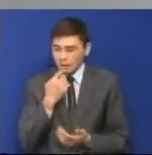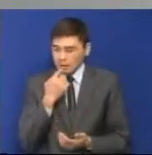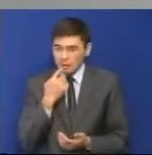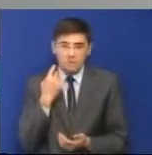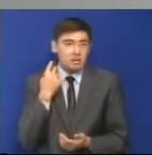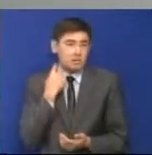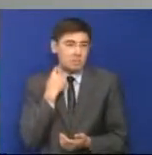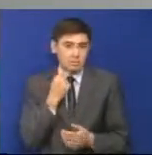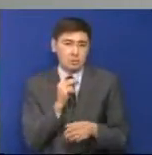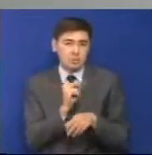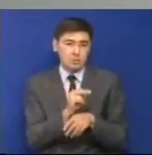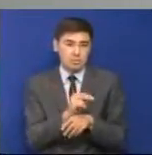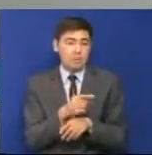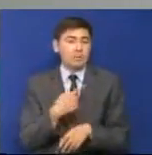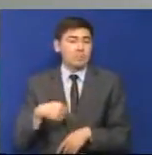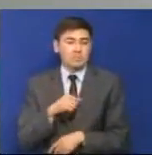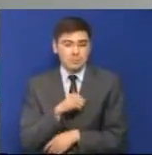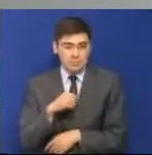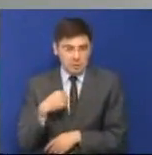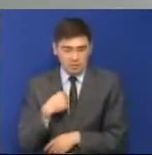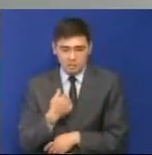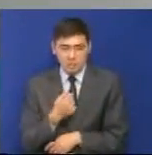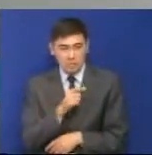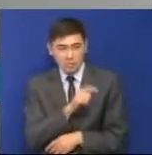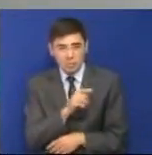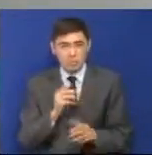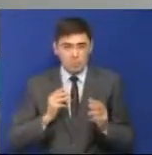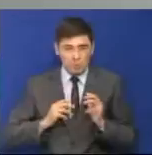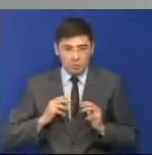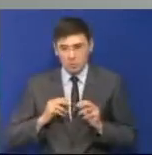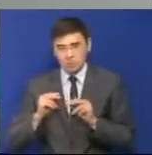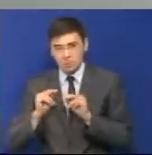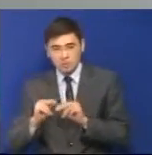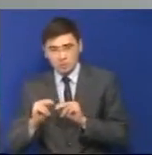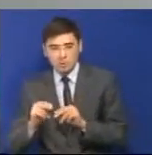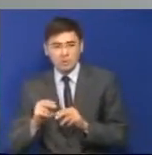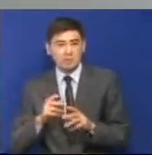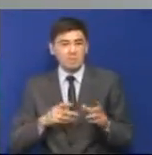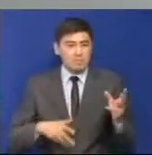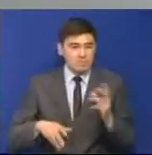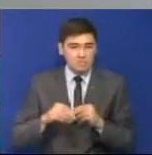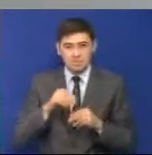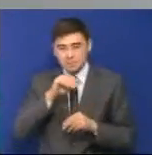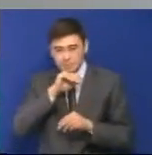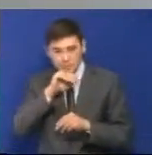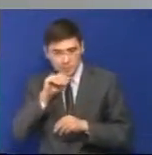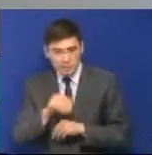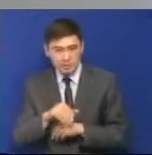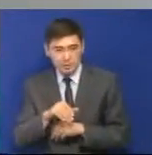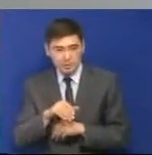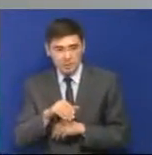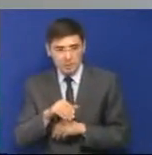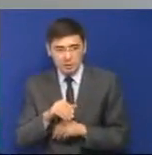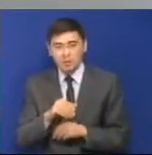оқыту. Өз қалтамыздан ақшаны төлеп, қаншама студентқа, мұғалімдер оқытушығауын, профессор оқытушығауын, одан